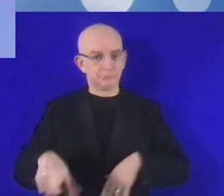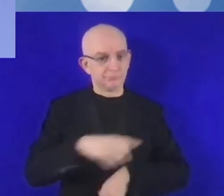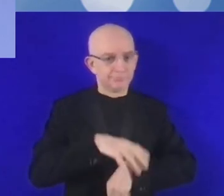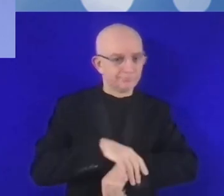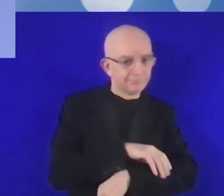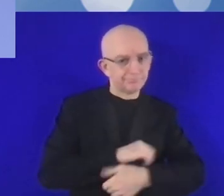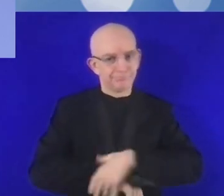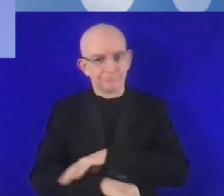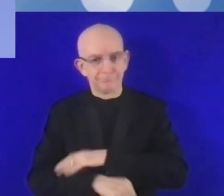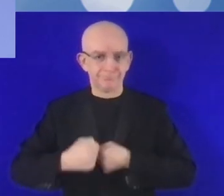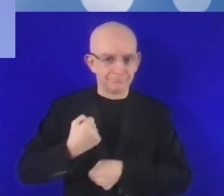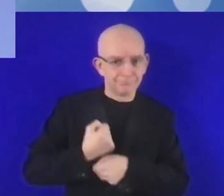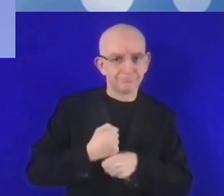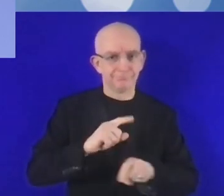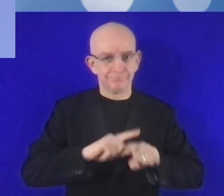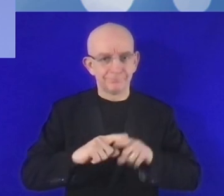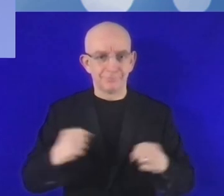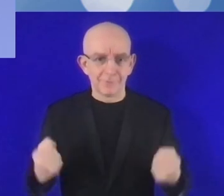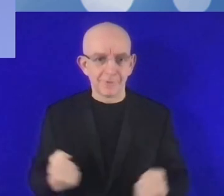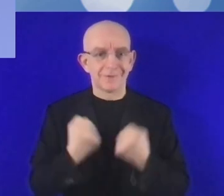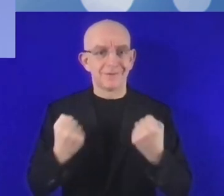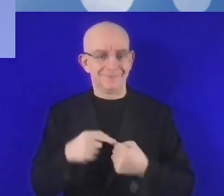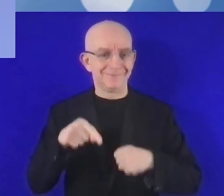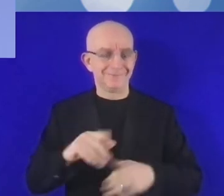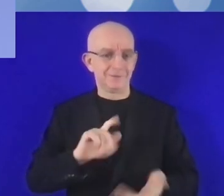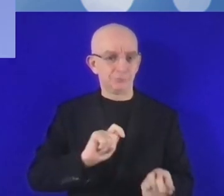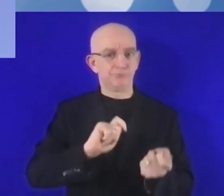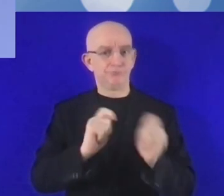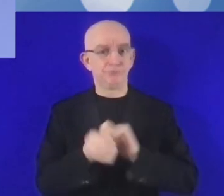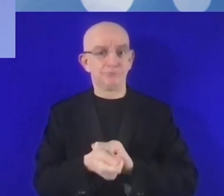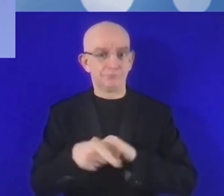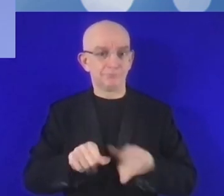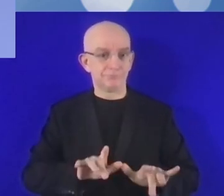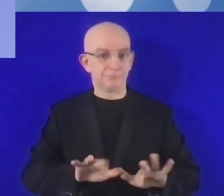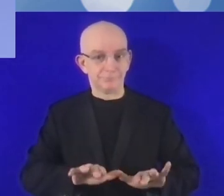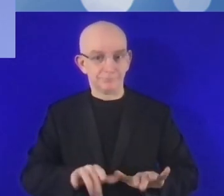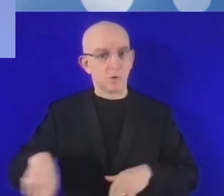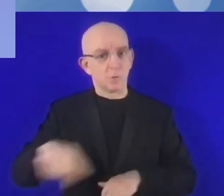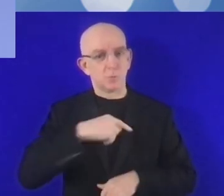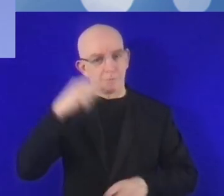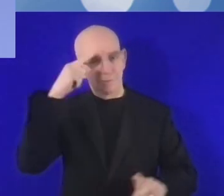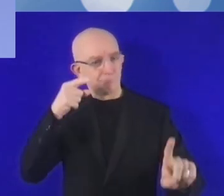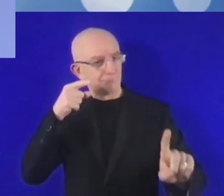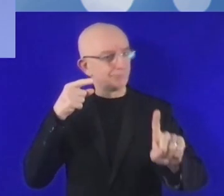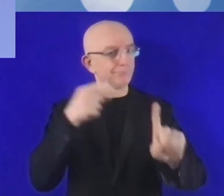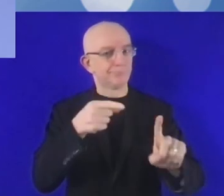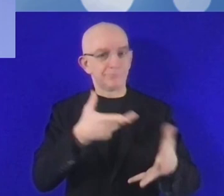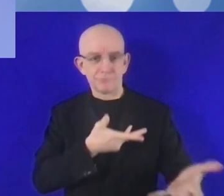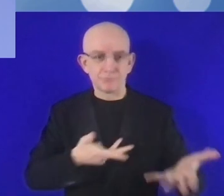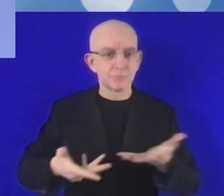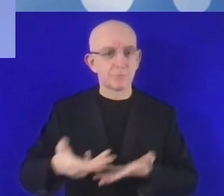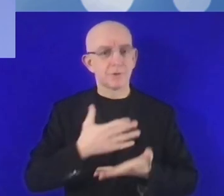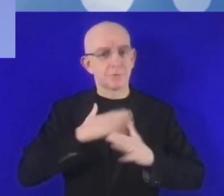что мы можем организовать этот саммит. Мы убеждены, что это будет платформа обмена